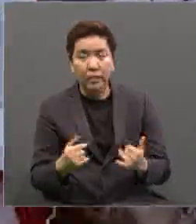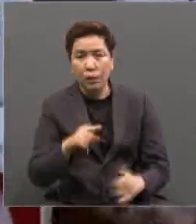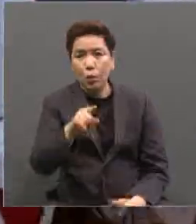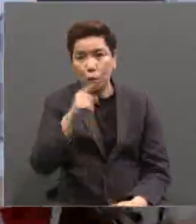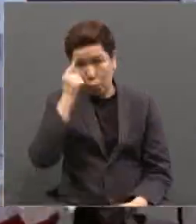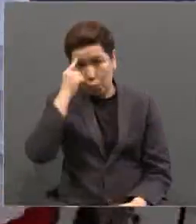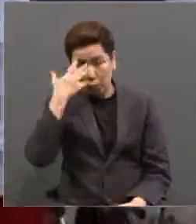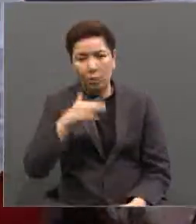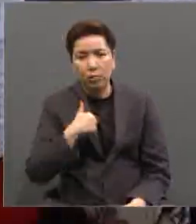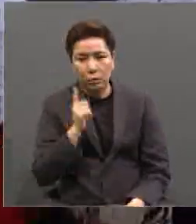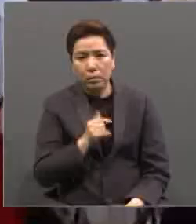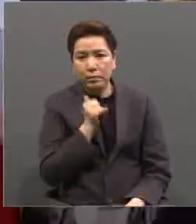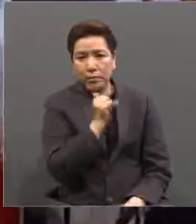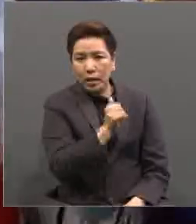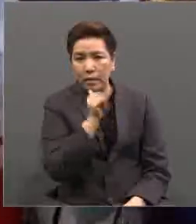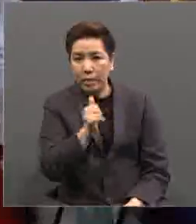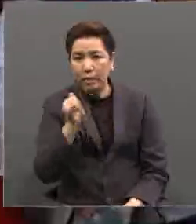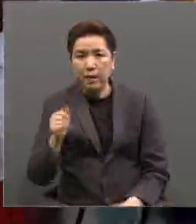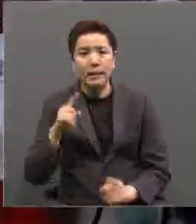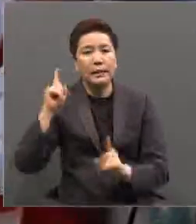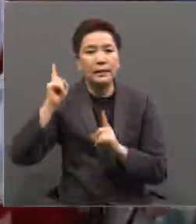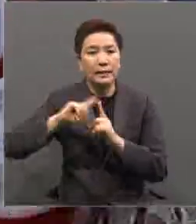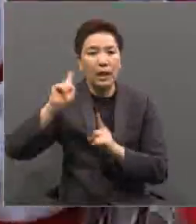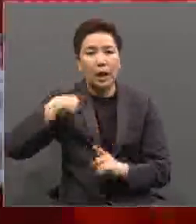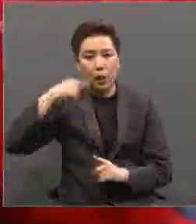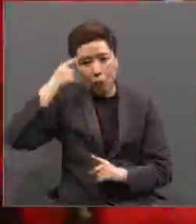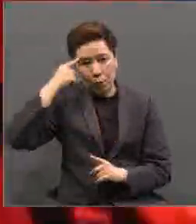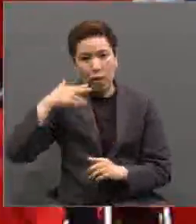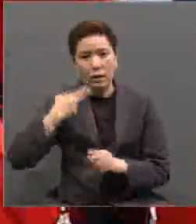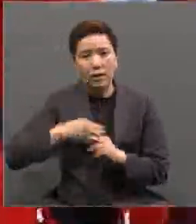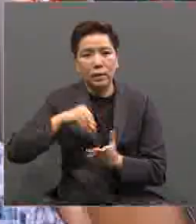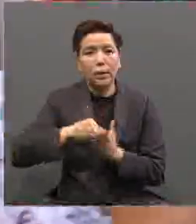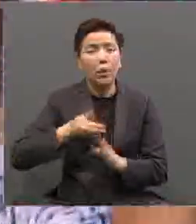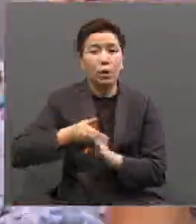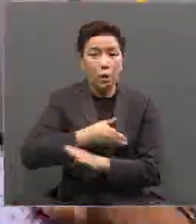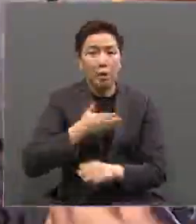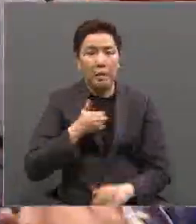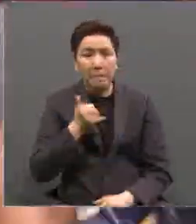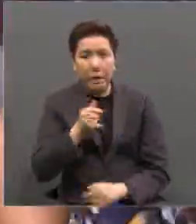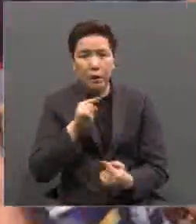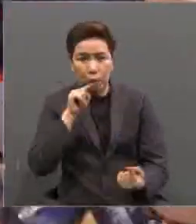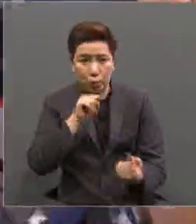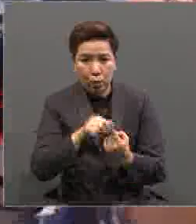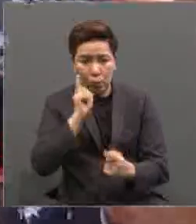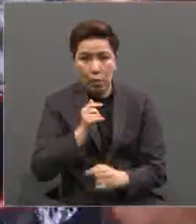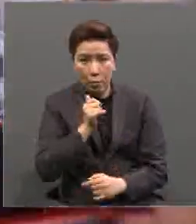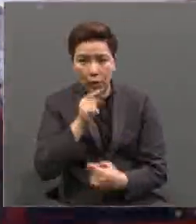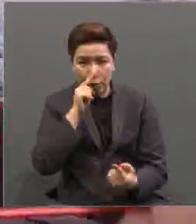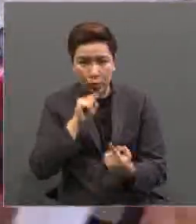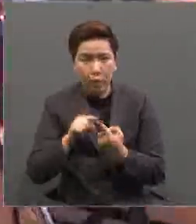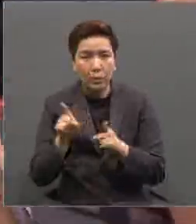ต้องรู้แล้วนะว่าตัวเองจะต้องไปใช้สิทธิ์เลือกตั้งล่วงหน้าที่หน่วยไหนสำหรับใครที่ลงทะเบียนไว้แล้วไปให้ตรงหน่วยด้วยนะเรื่องสำคัญ